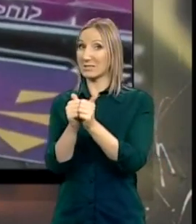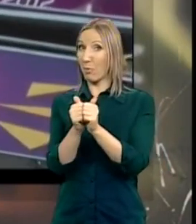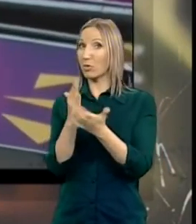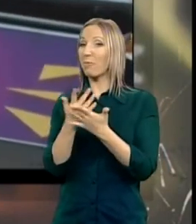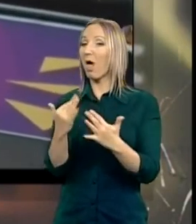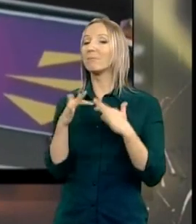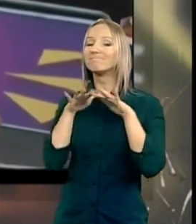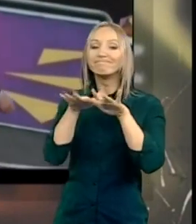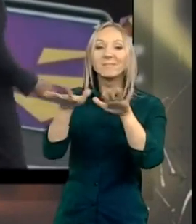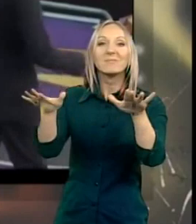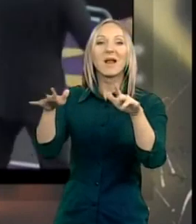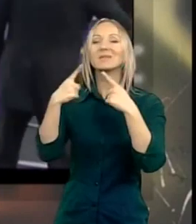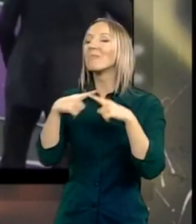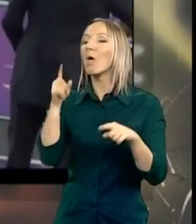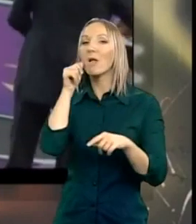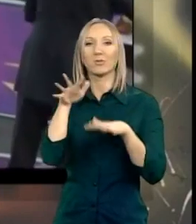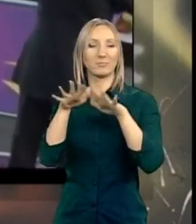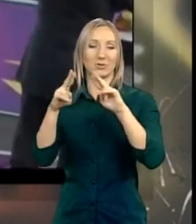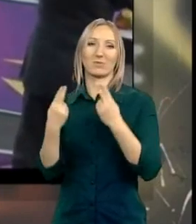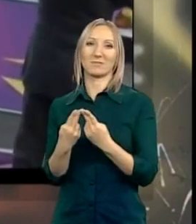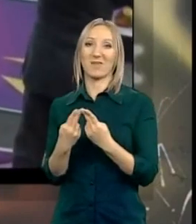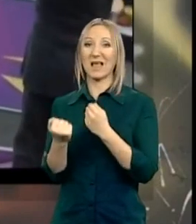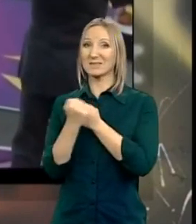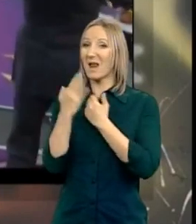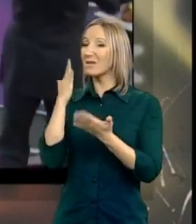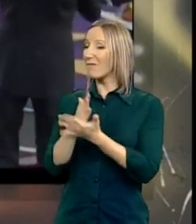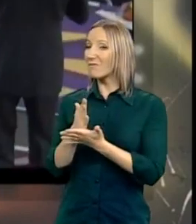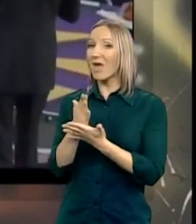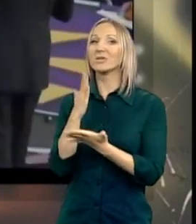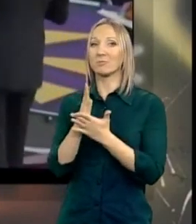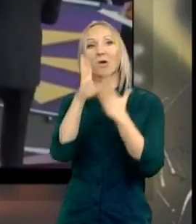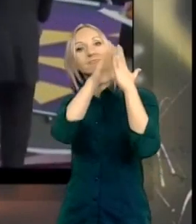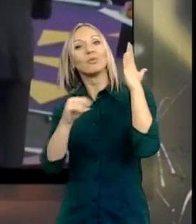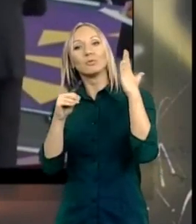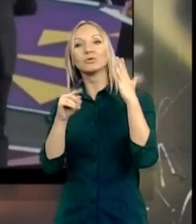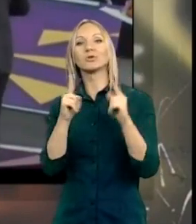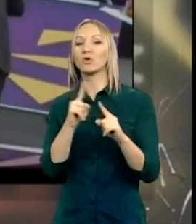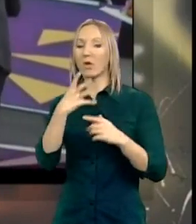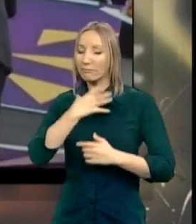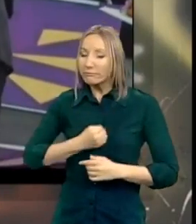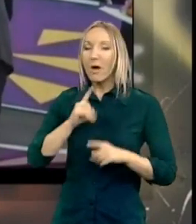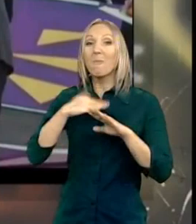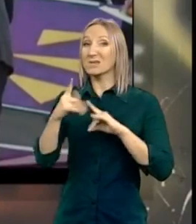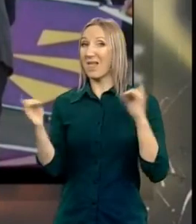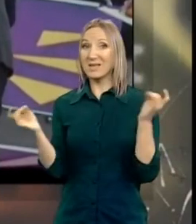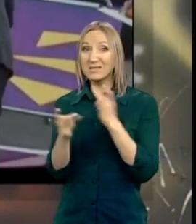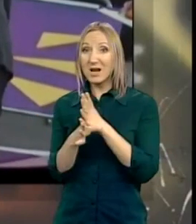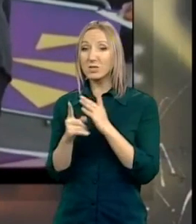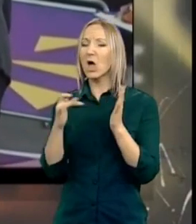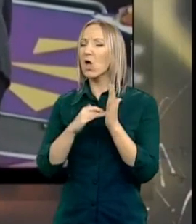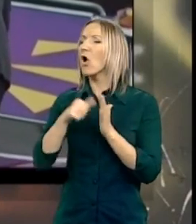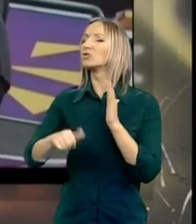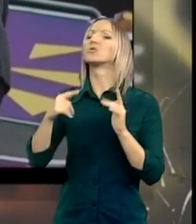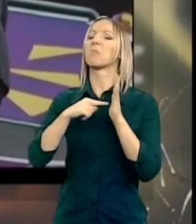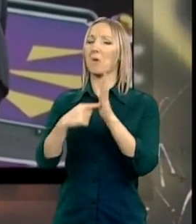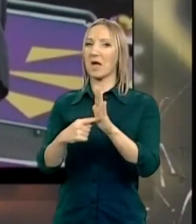postala inspiracija milionima ljudi s tijekom sveta. Zanardi je već bio uzor time što nije klonio posle nesreće, ali je još jednom pokazao da je sve